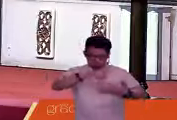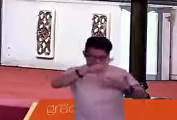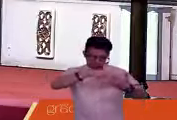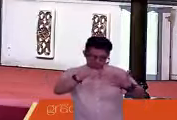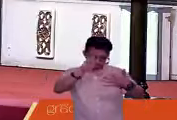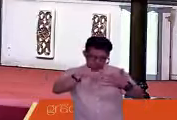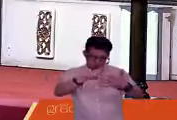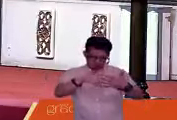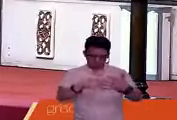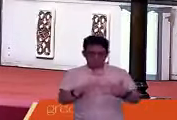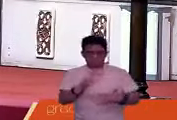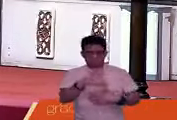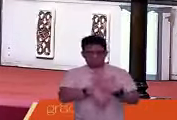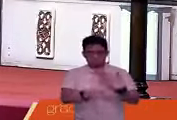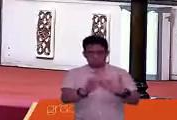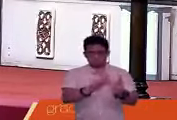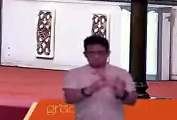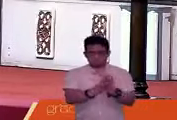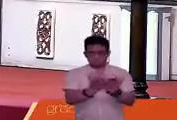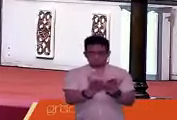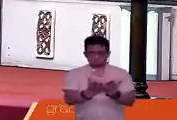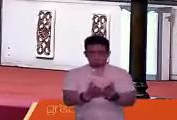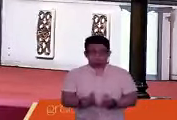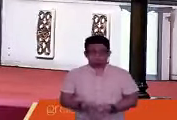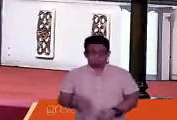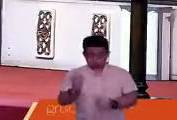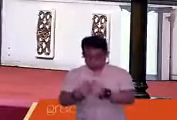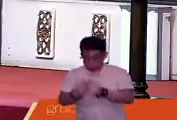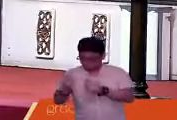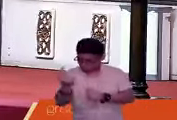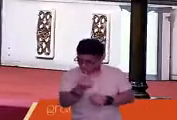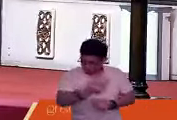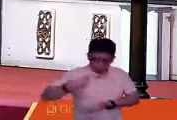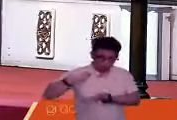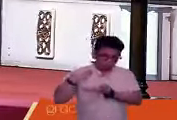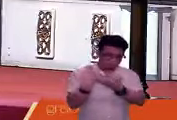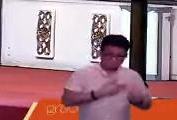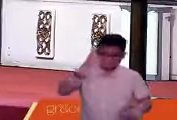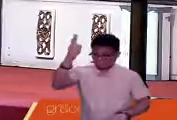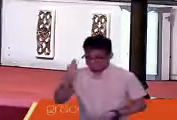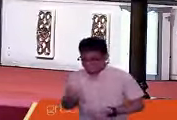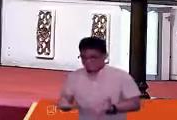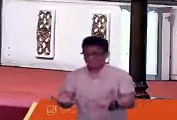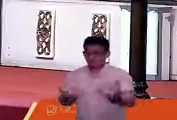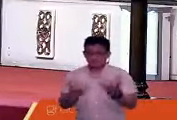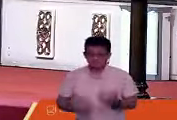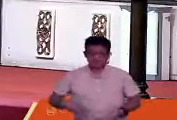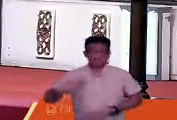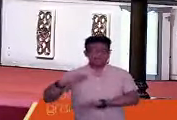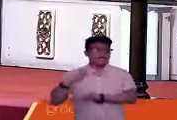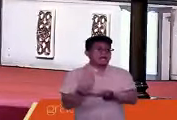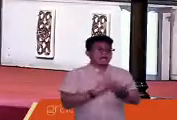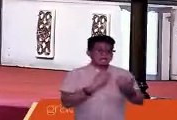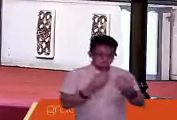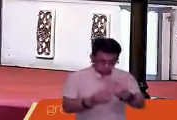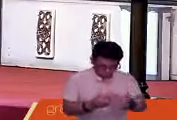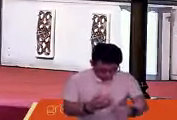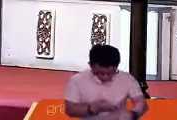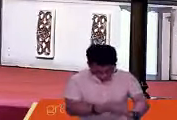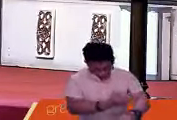nga kada usa-usa ka nato, ganahan yun ang Ginoo nga mo prosper ta. Siguro, ang Ginoo, nagtanaw ka